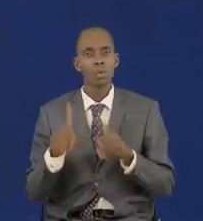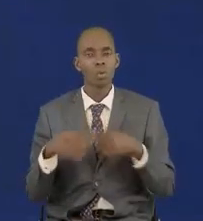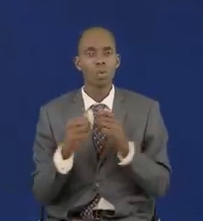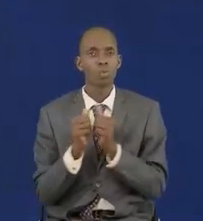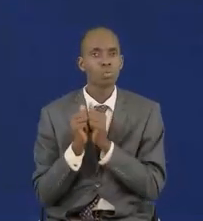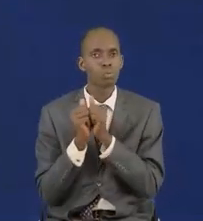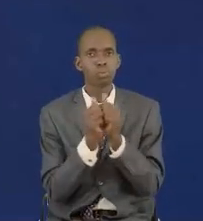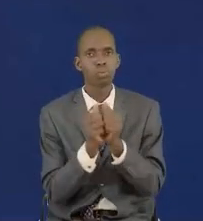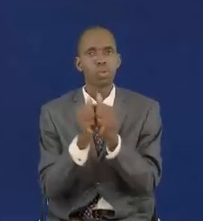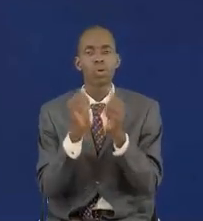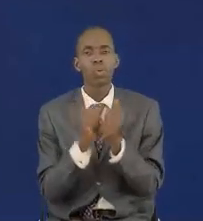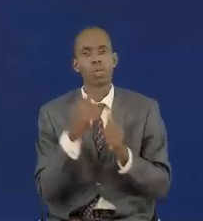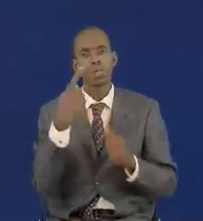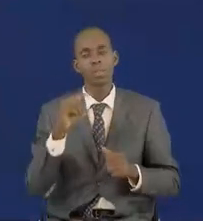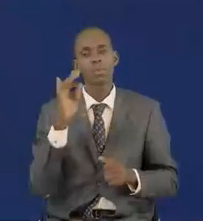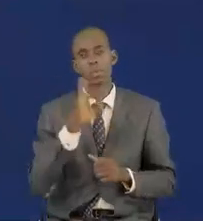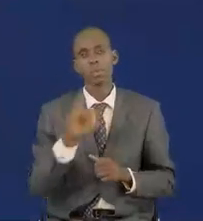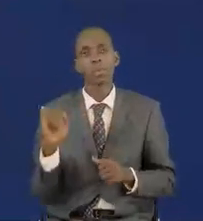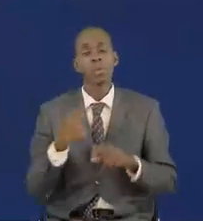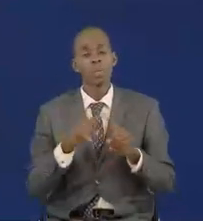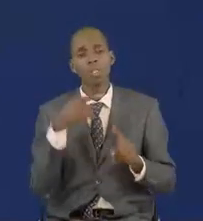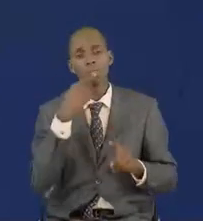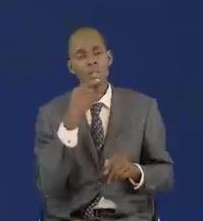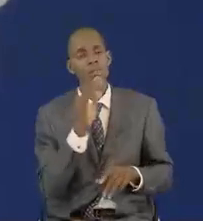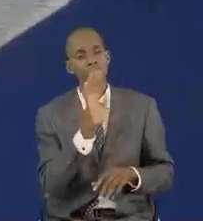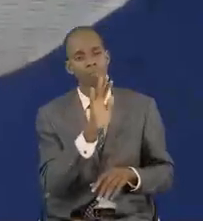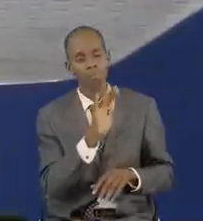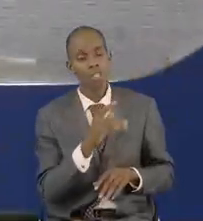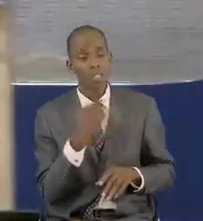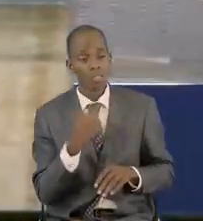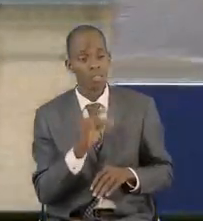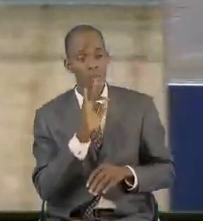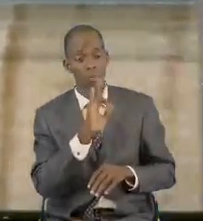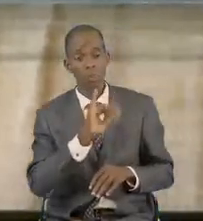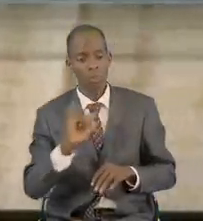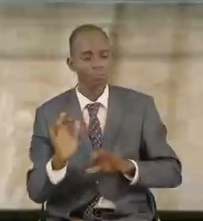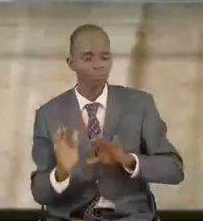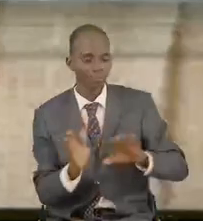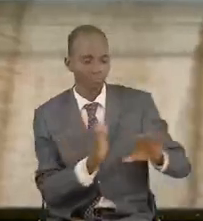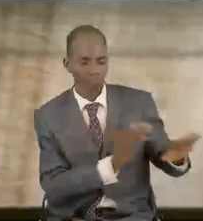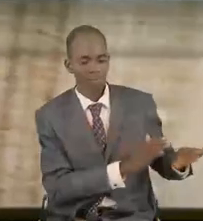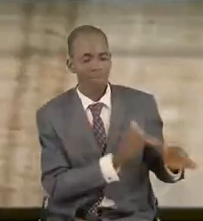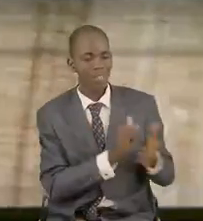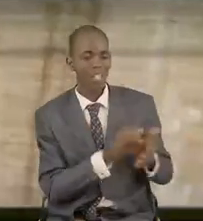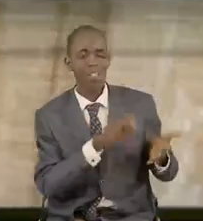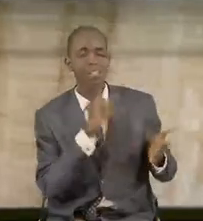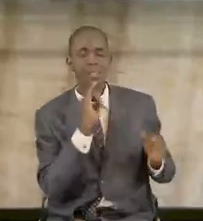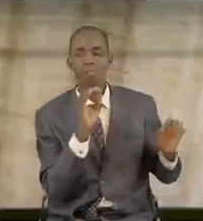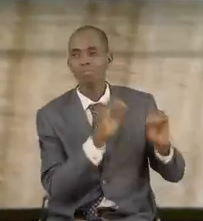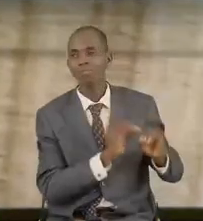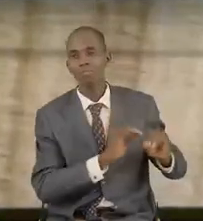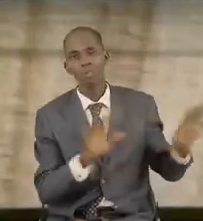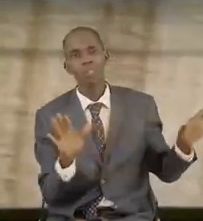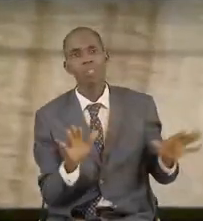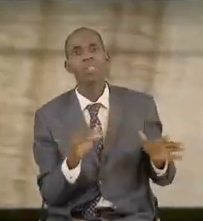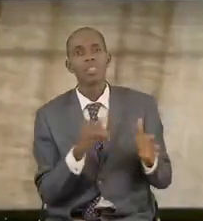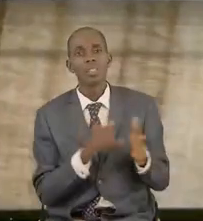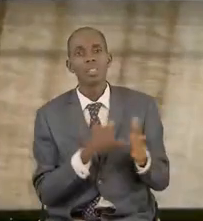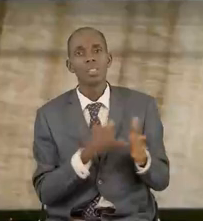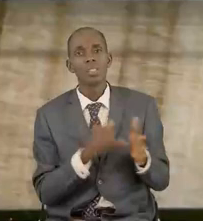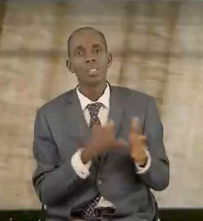a combat qui a accompagne l'application de l'Évangile mais la souffrance là à part cela veut rien dire